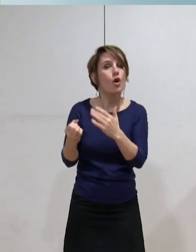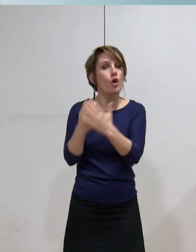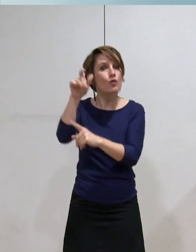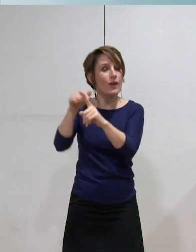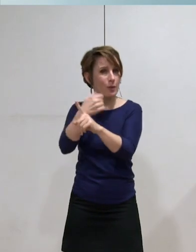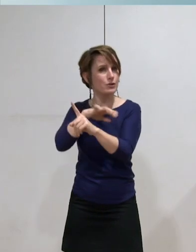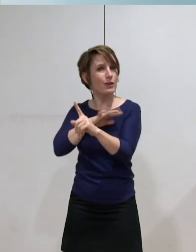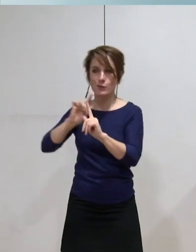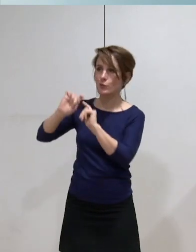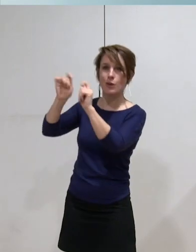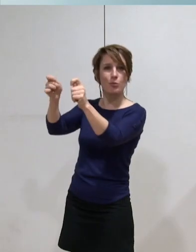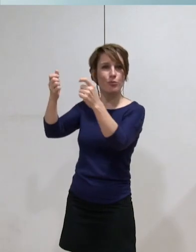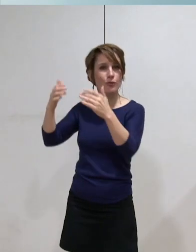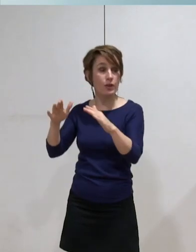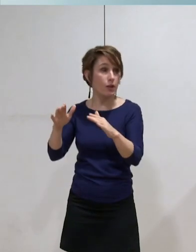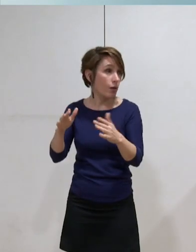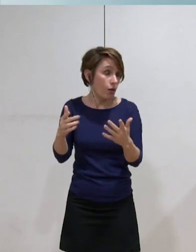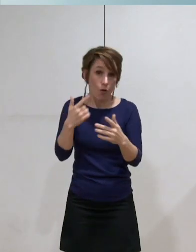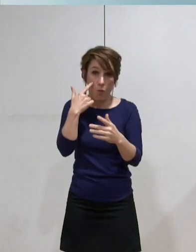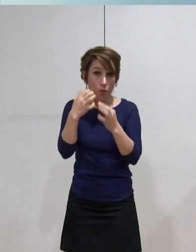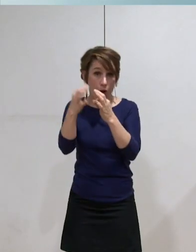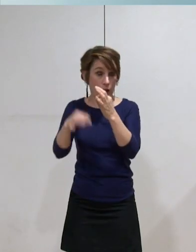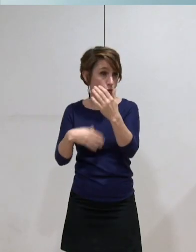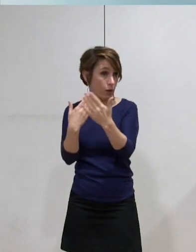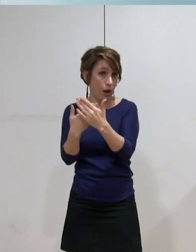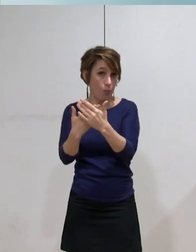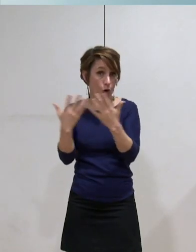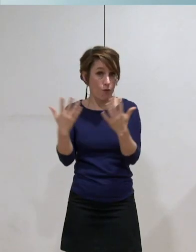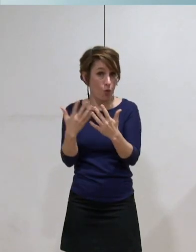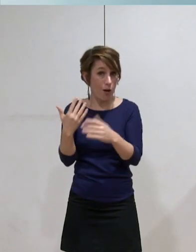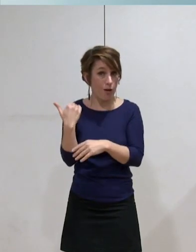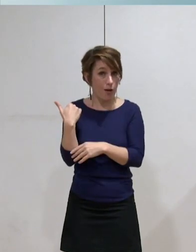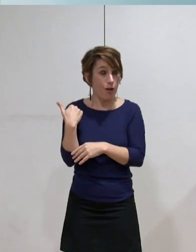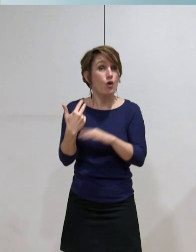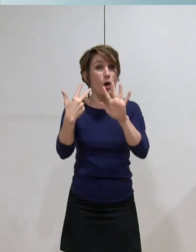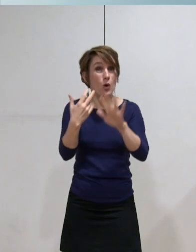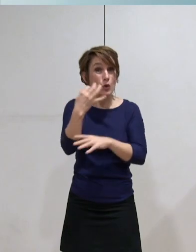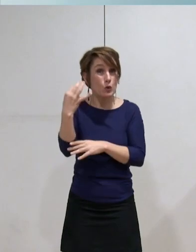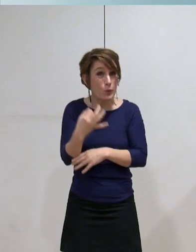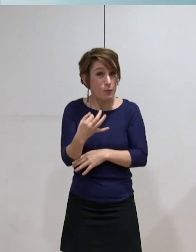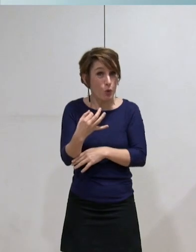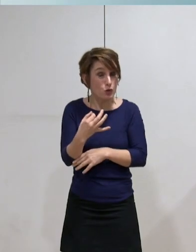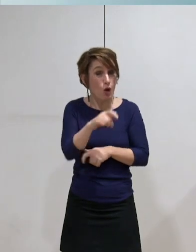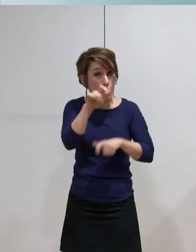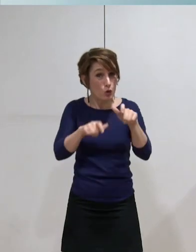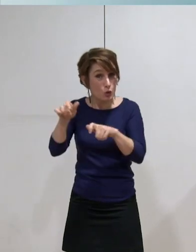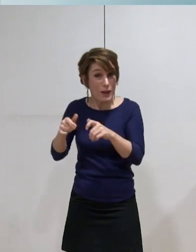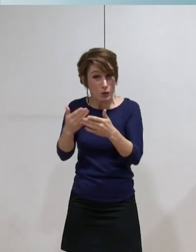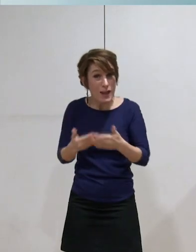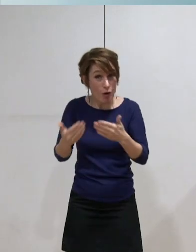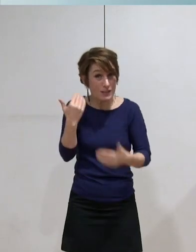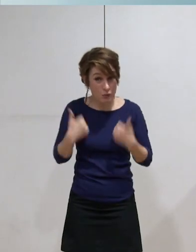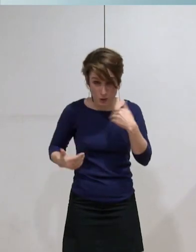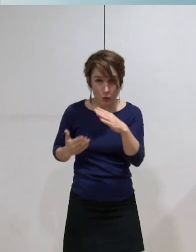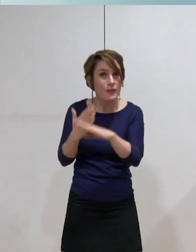été nommé et la meilleure preuve c'est que nous venons de dépasser les 8 % du personnel en situation de handicap